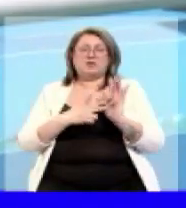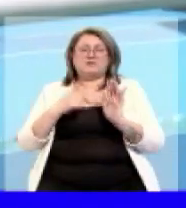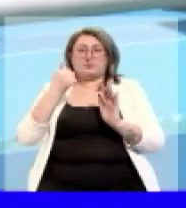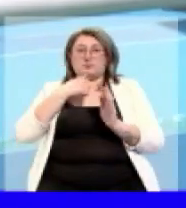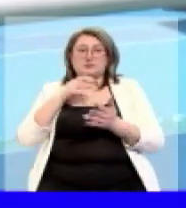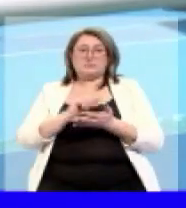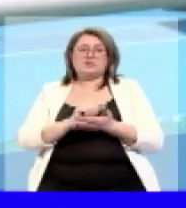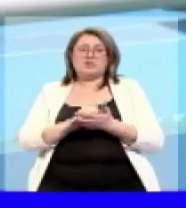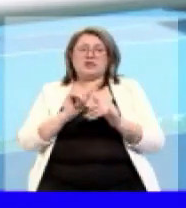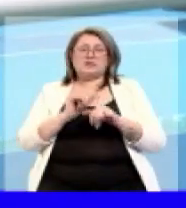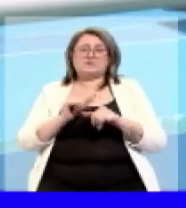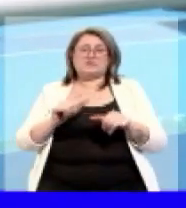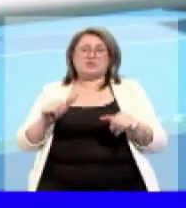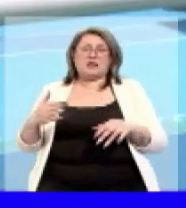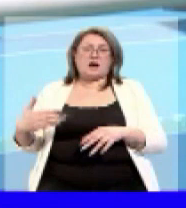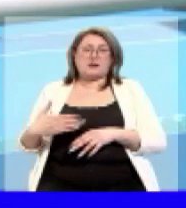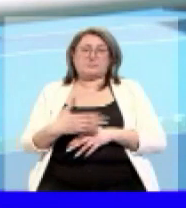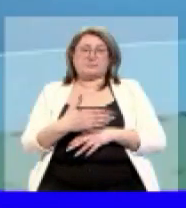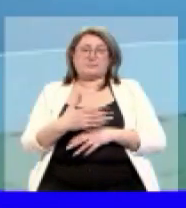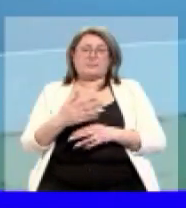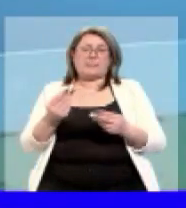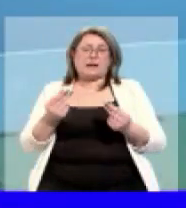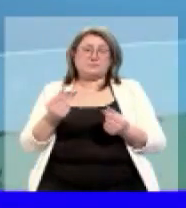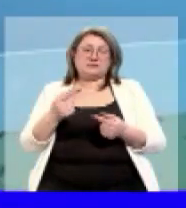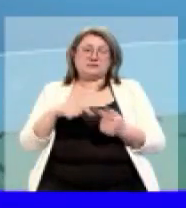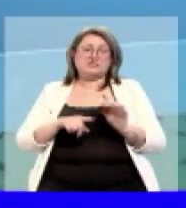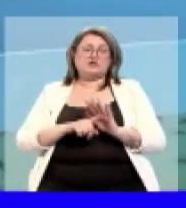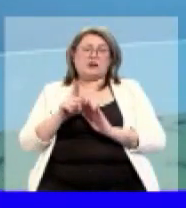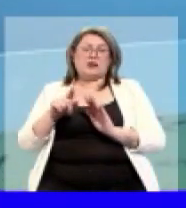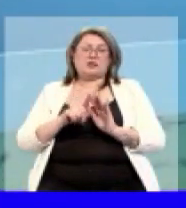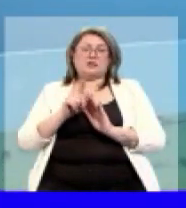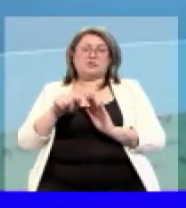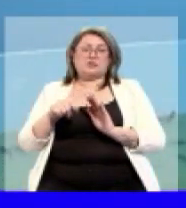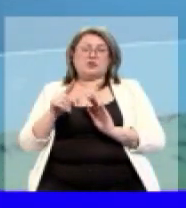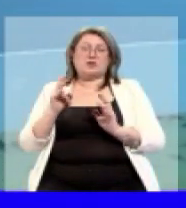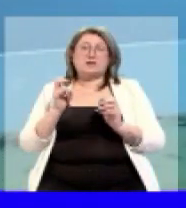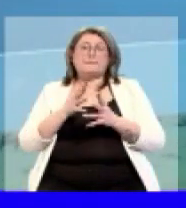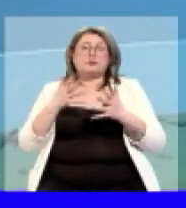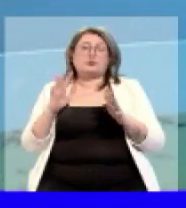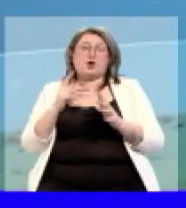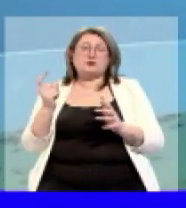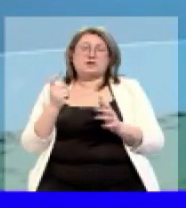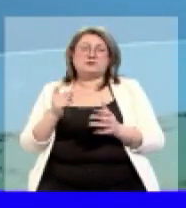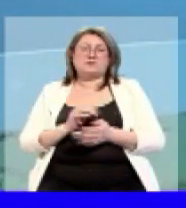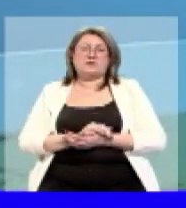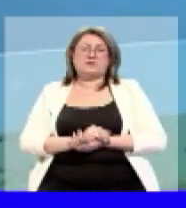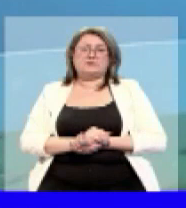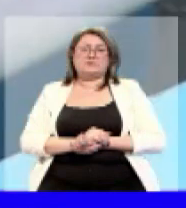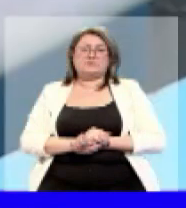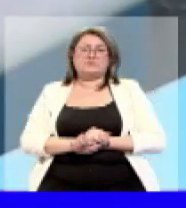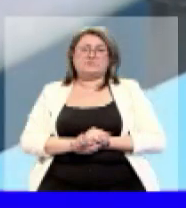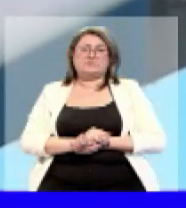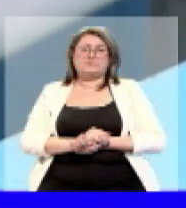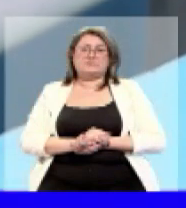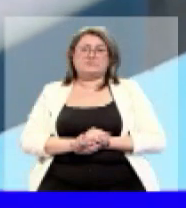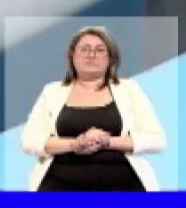балығын өсіруді қолға алған. Басында шағын ғана қожалықтан басталған кәсіп бүгінде желбезектілерді өсіріп, өндеп, халыққа тікелей сатуға